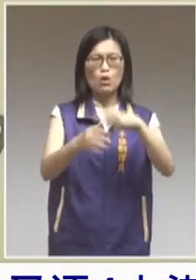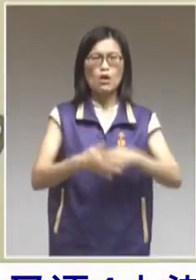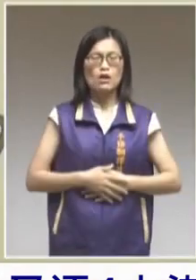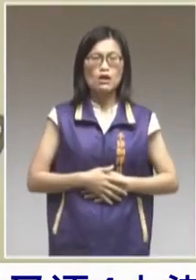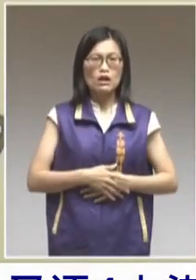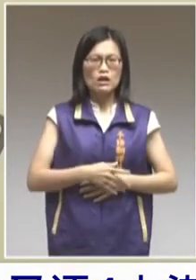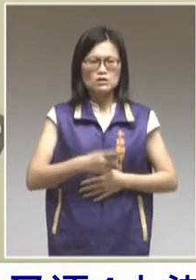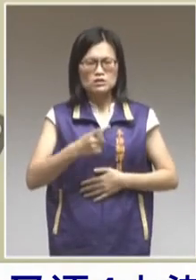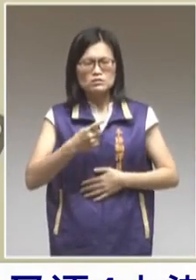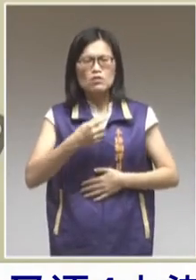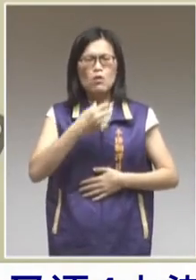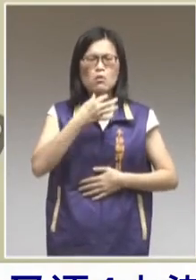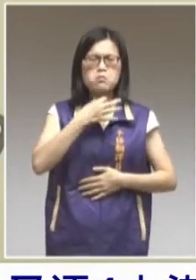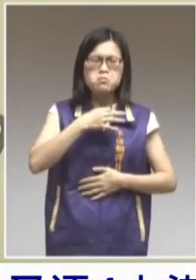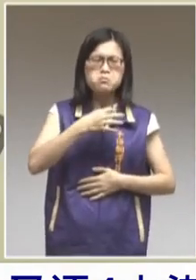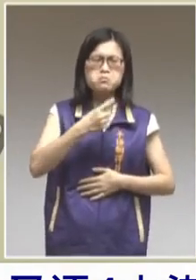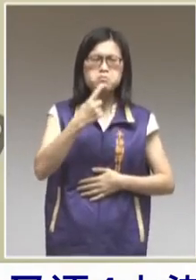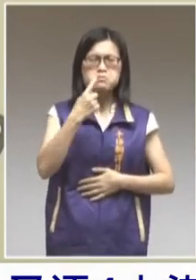都是有呼吸道症状的